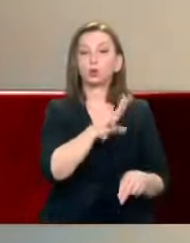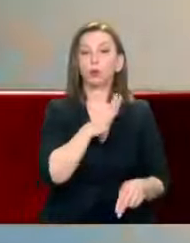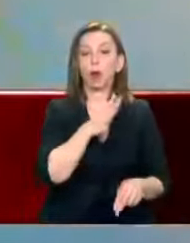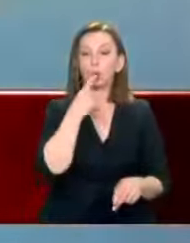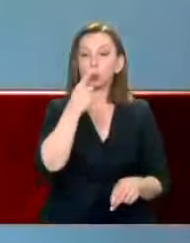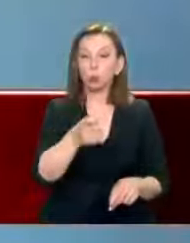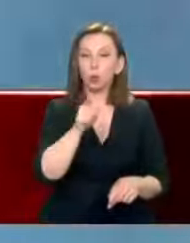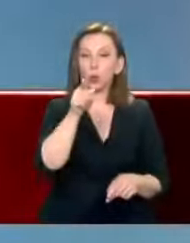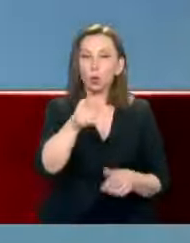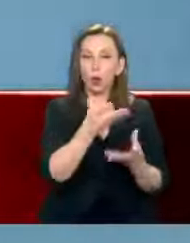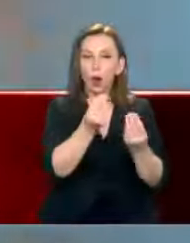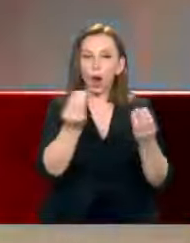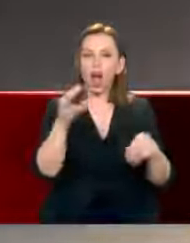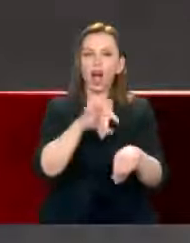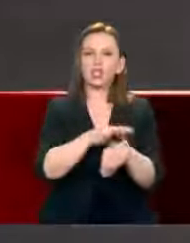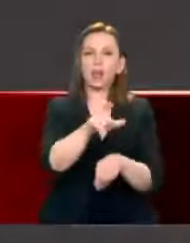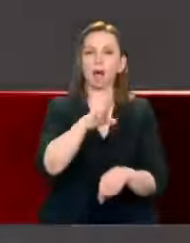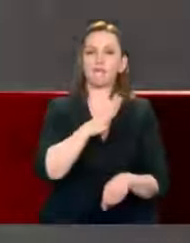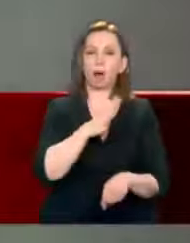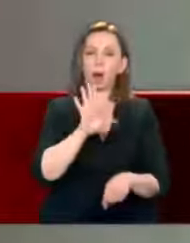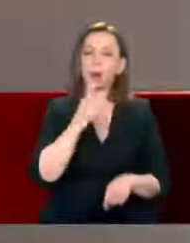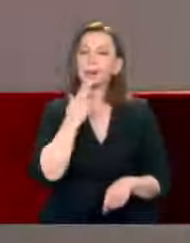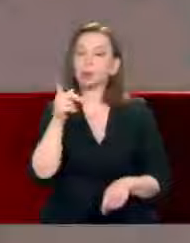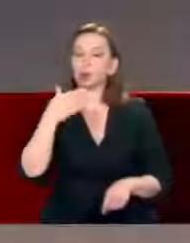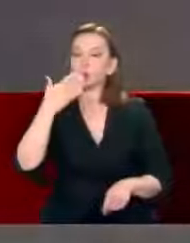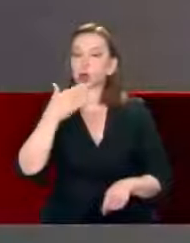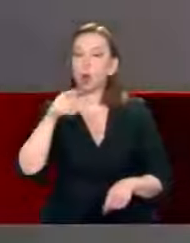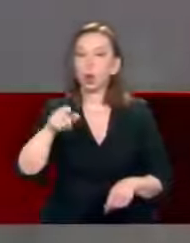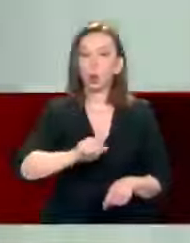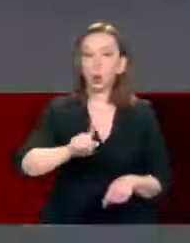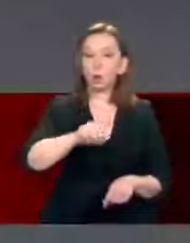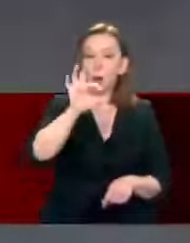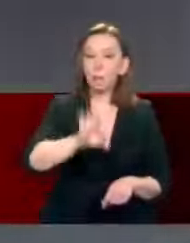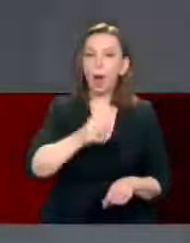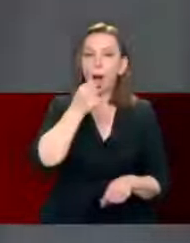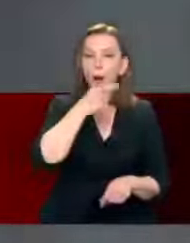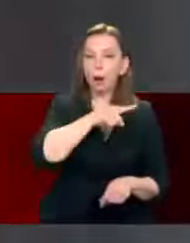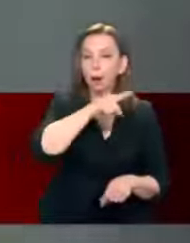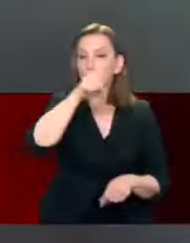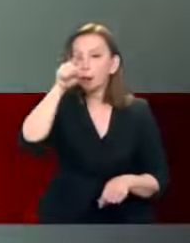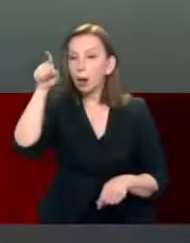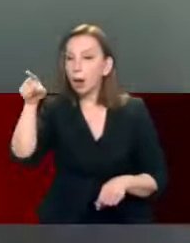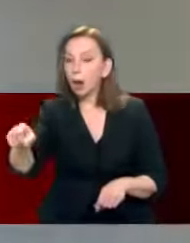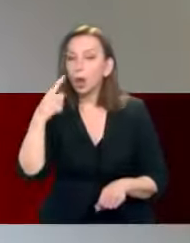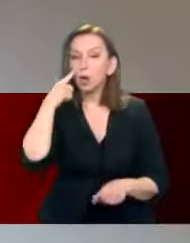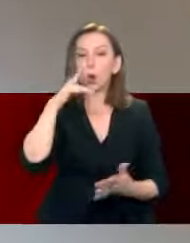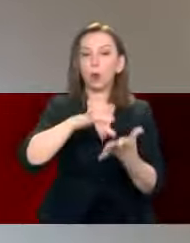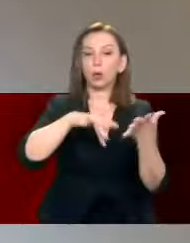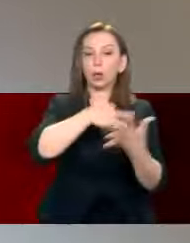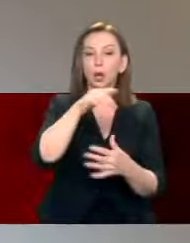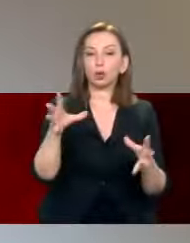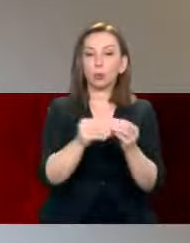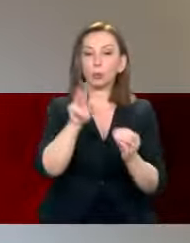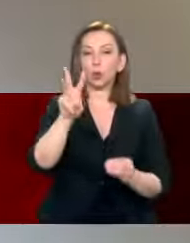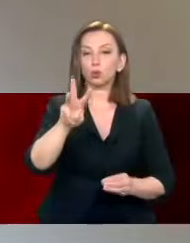yapamıyorlarmış. Barınaklarda pek çok hastalığın olduğunu söylüyordu boyacı ve Urfa'dan başlayıp Ankara'yı karıştıran o hamlesini açıkladı. Şu anda